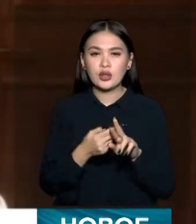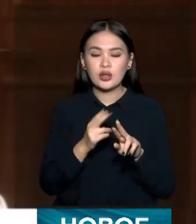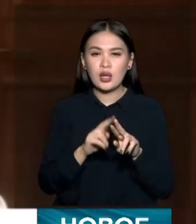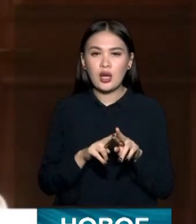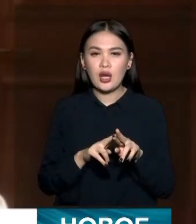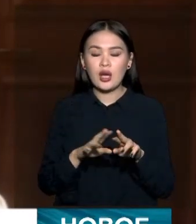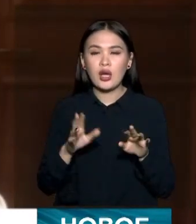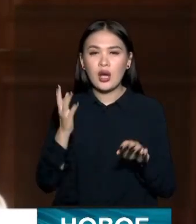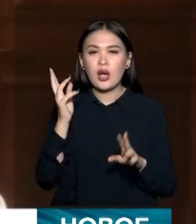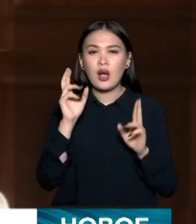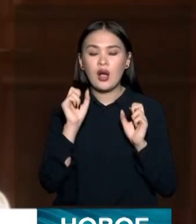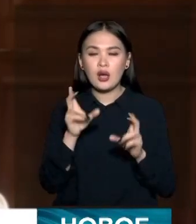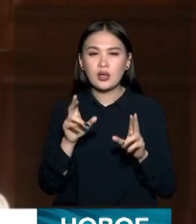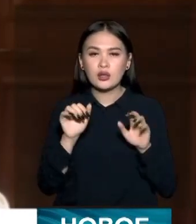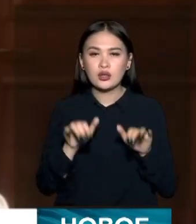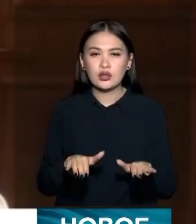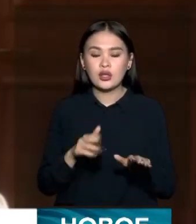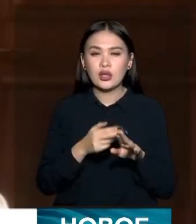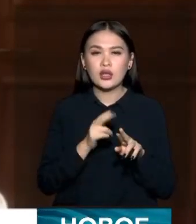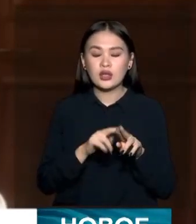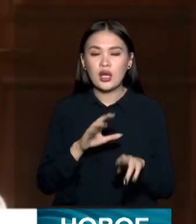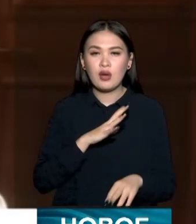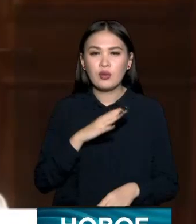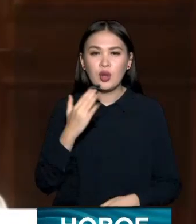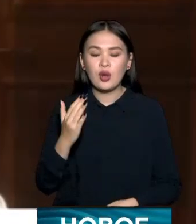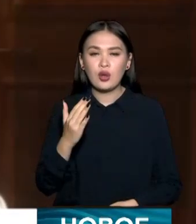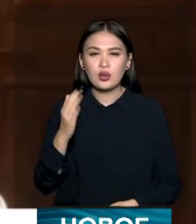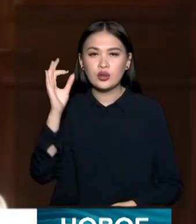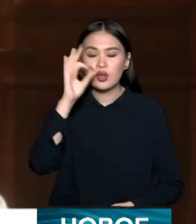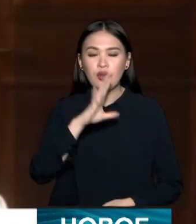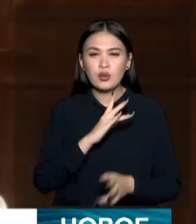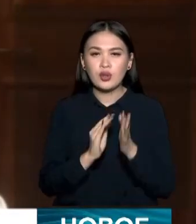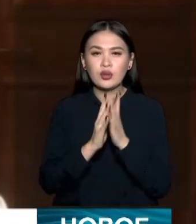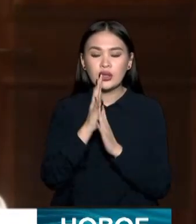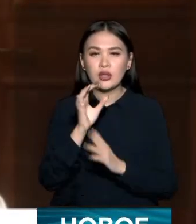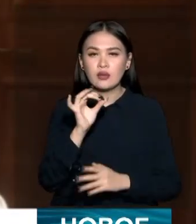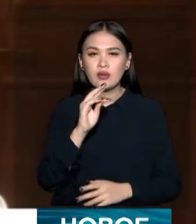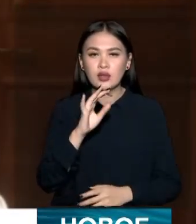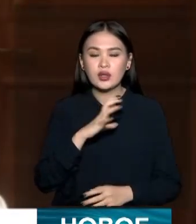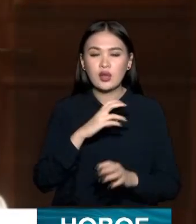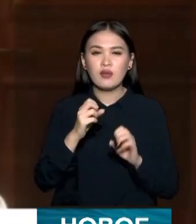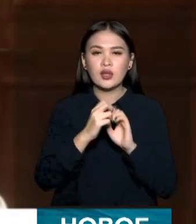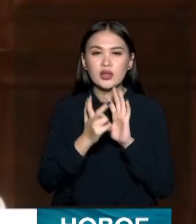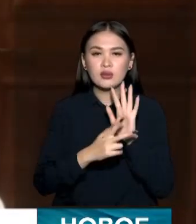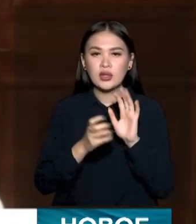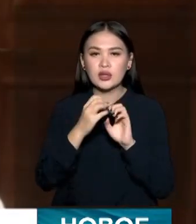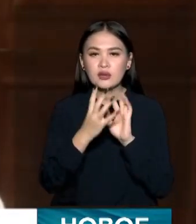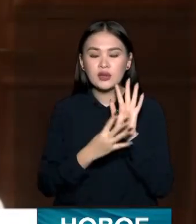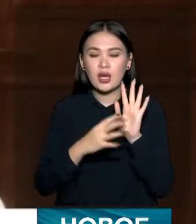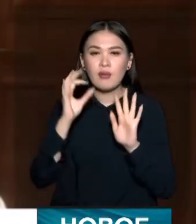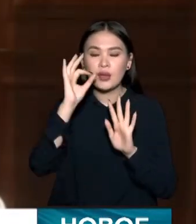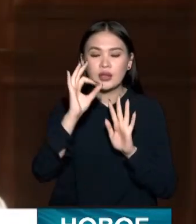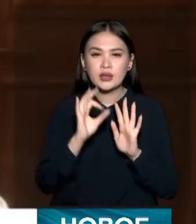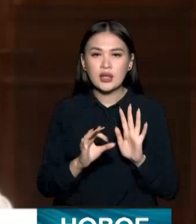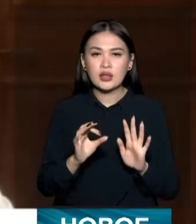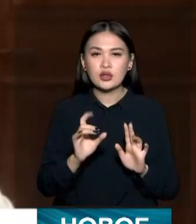ее надо решать? С одной стороны, у нас до угрожающих темпов выросла инфляция, 18-19%, которую сейчас мы